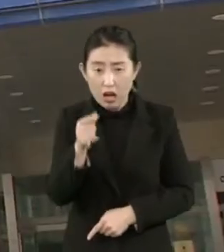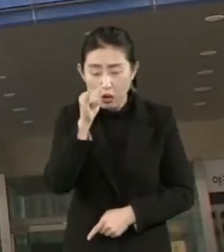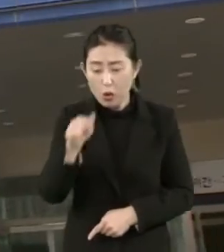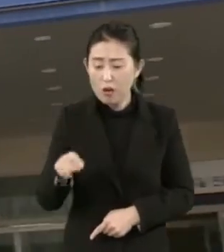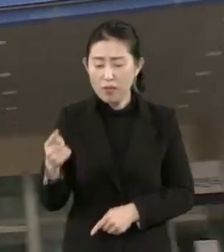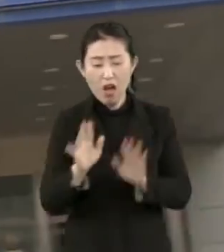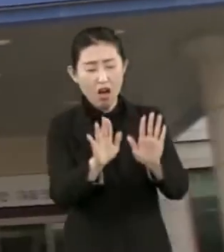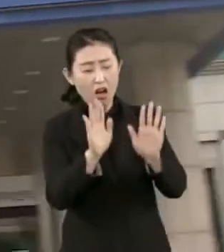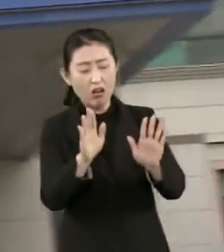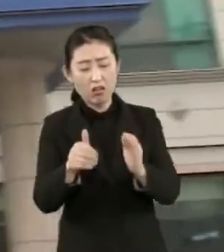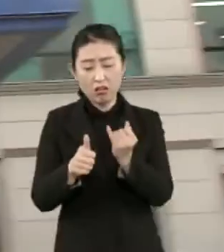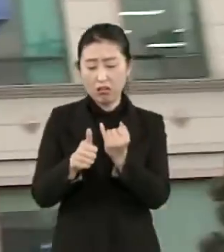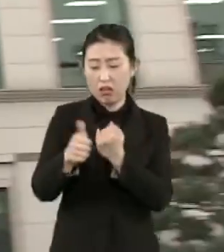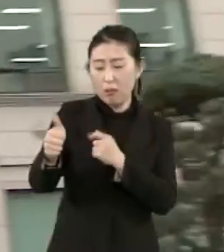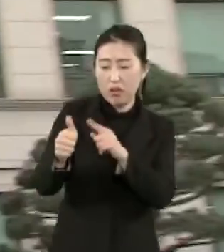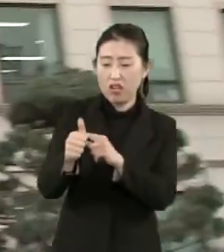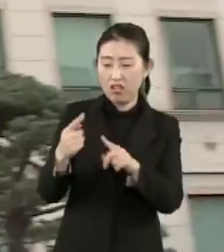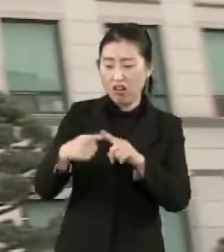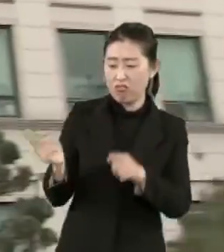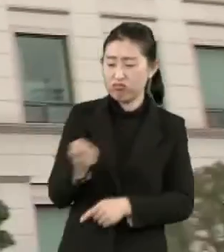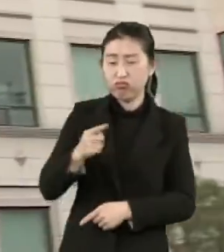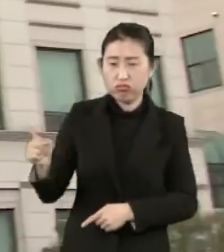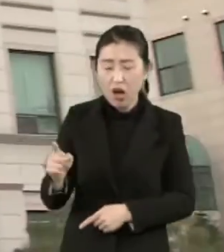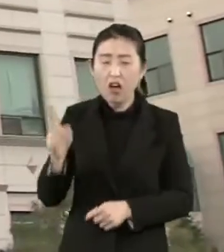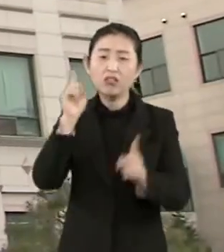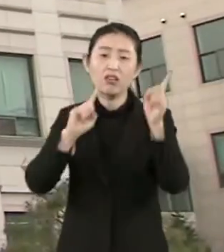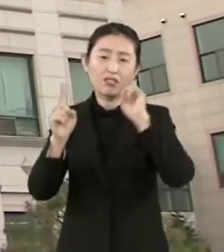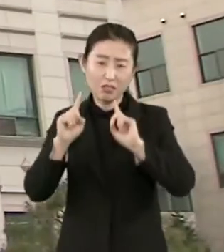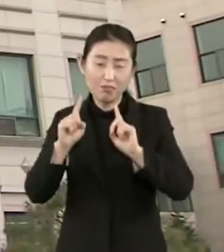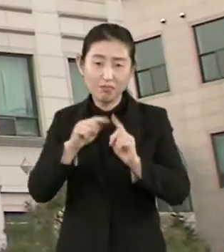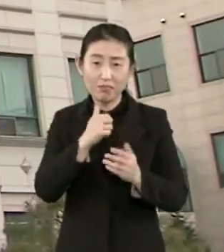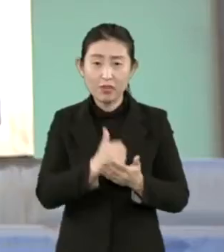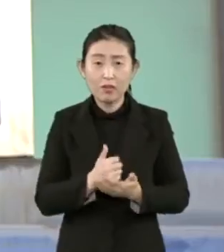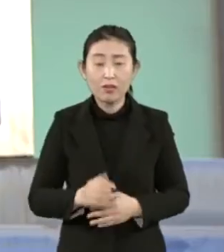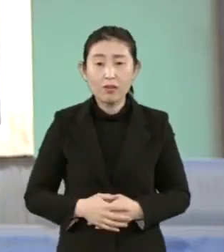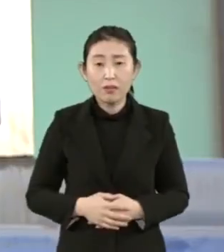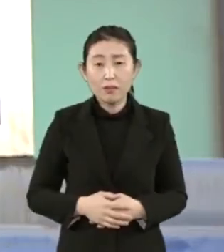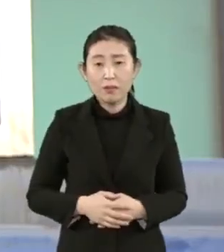옆에서 말리던 남편에게도 흉기를 휘둘러 다치게 한 혐의 입니다